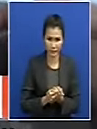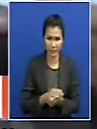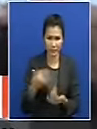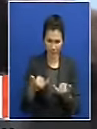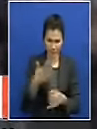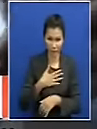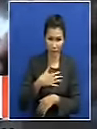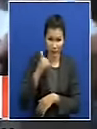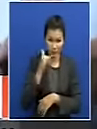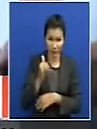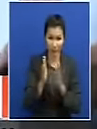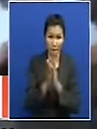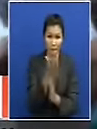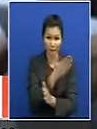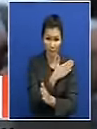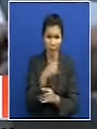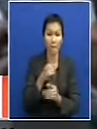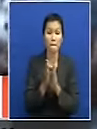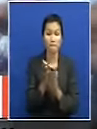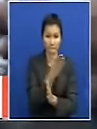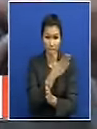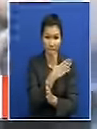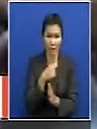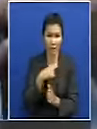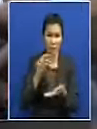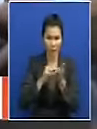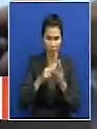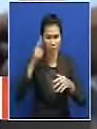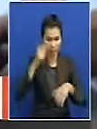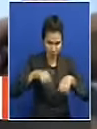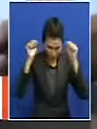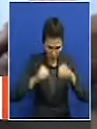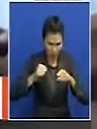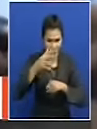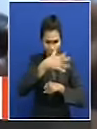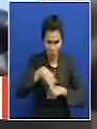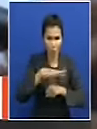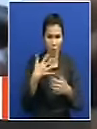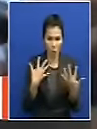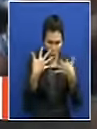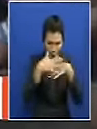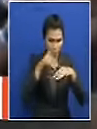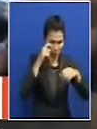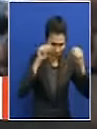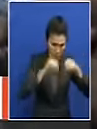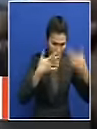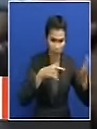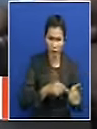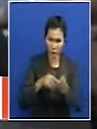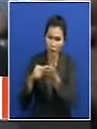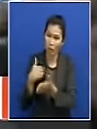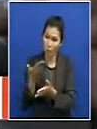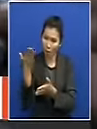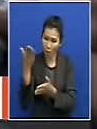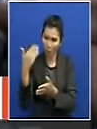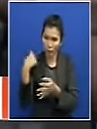มาของพระสงฆ์เนี่ยเป็นการที่พระสงฆ์มีฉันทามติร่วมกันให้มาแล้วก็มาเพื่อยื่นข้อเรียกร้อง